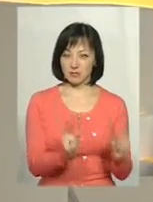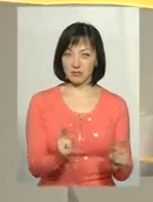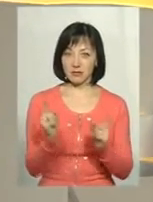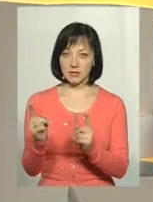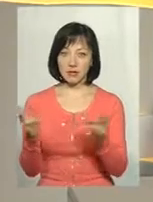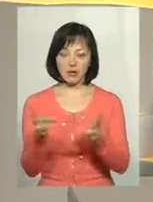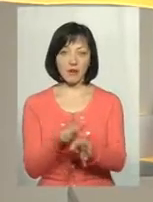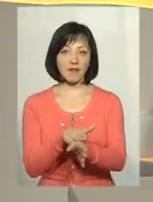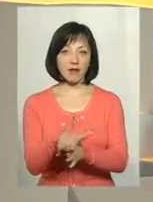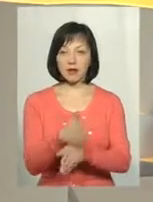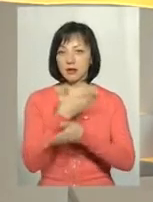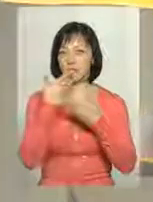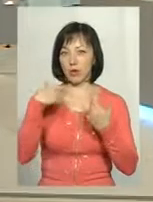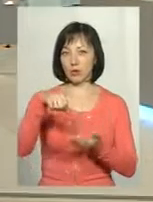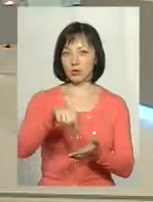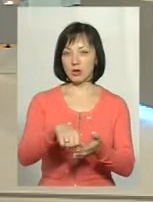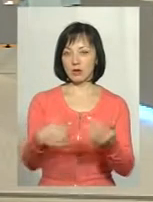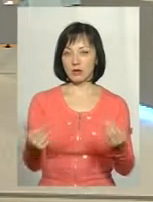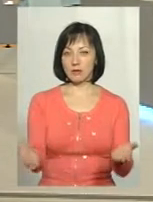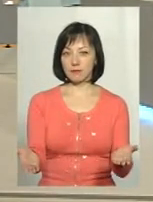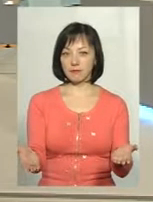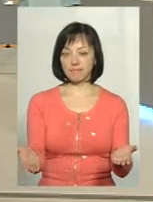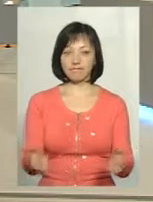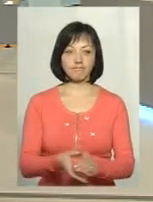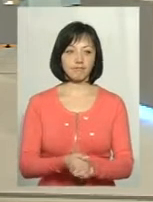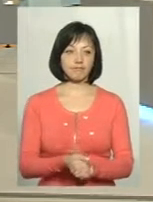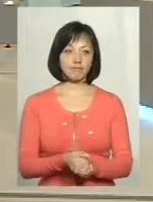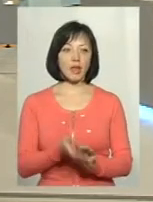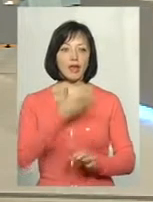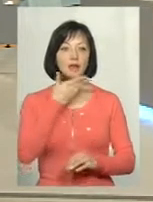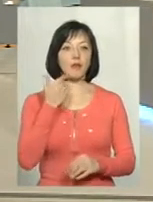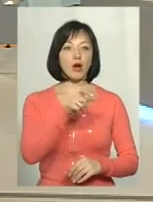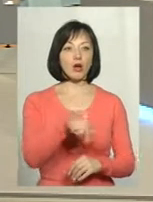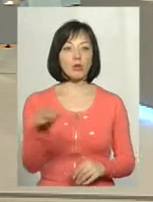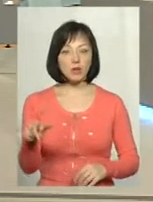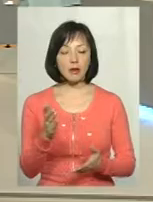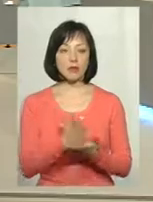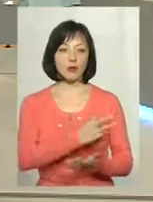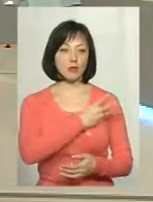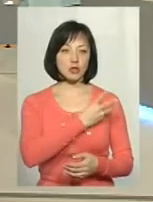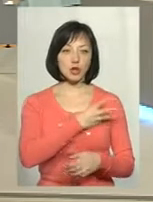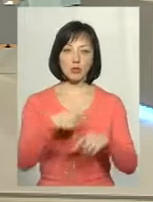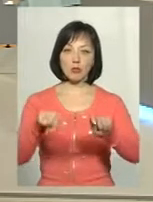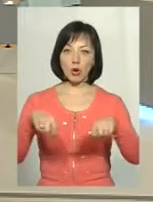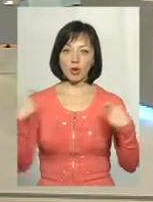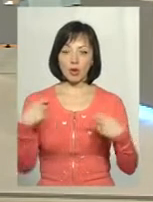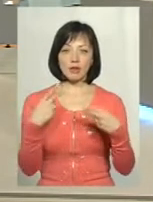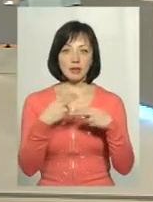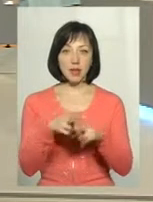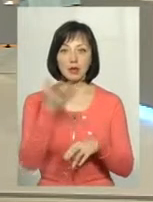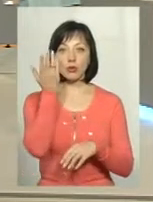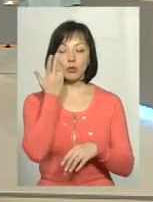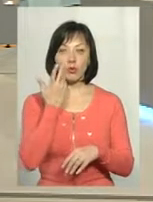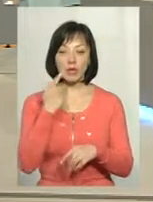виконати, немає учасників. Тобто немає тих людей, які мають бажання продати нам цю техніку. Коли